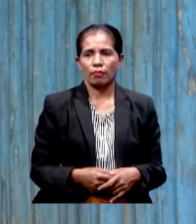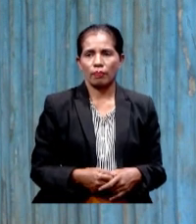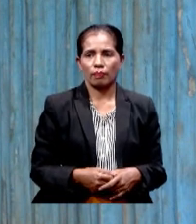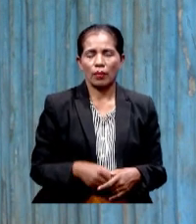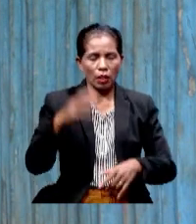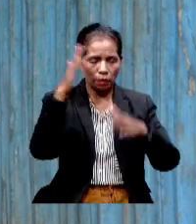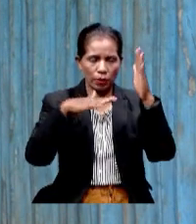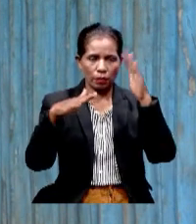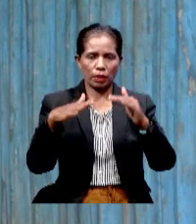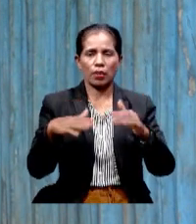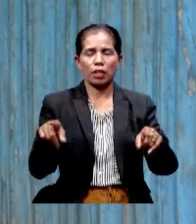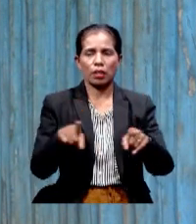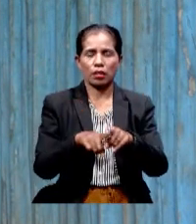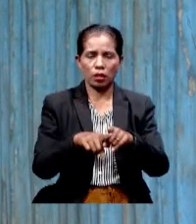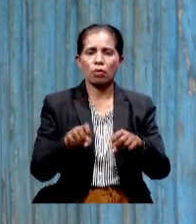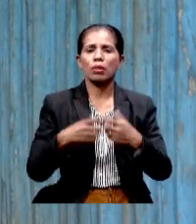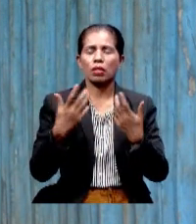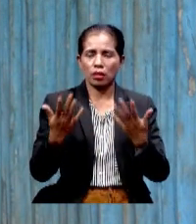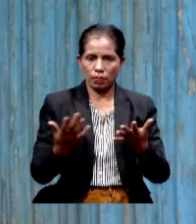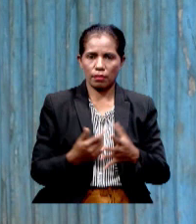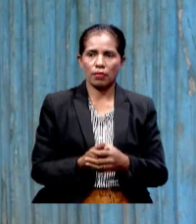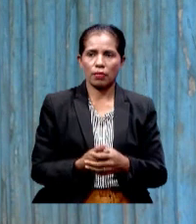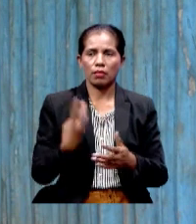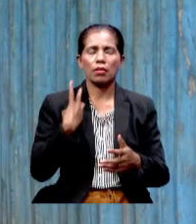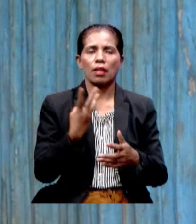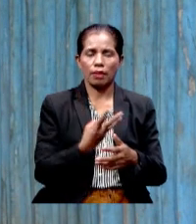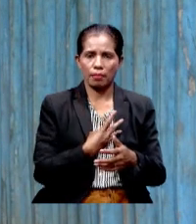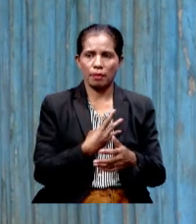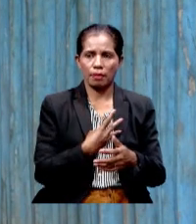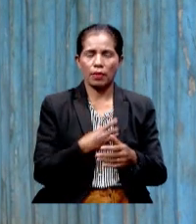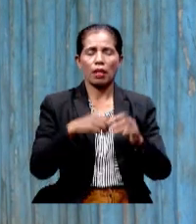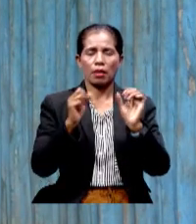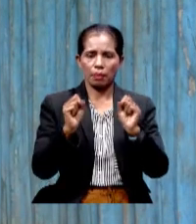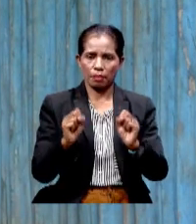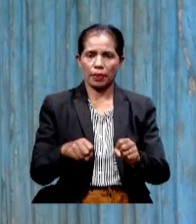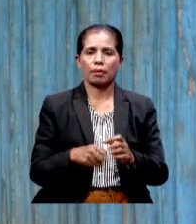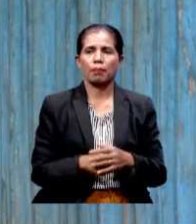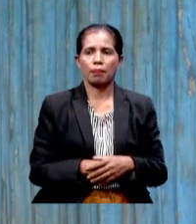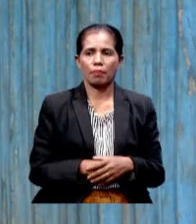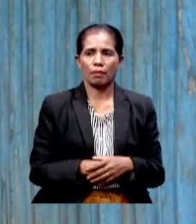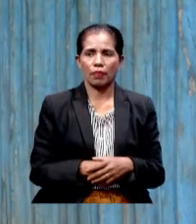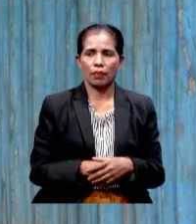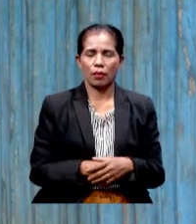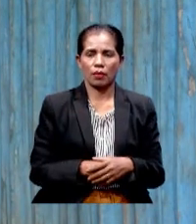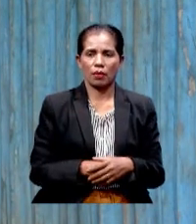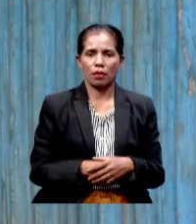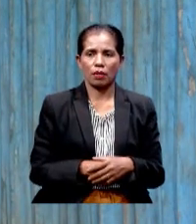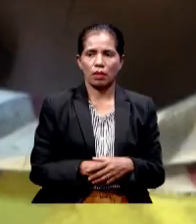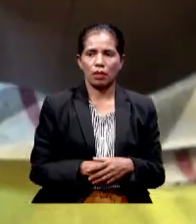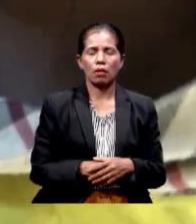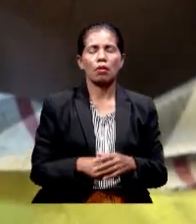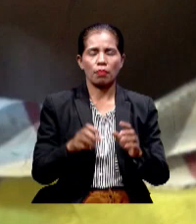problema hasan ne hasa anu sapara anmos bele moris be